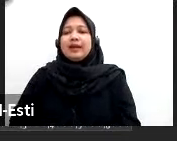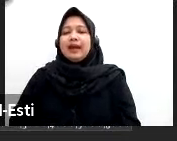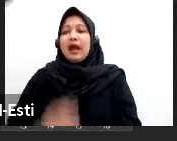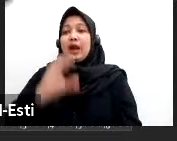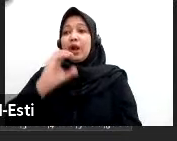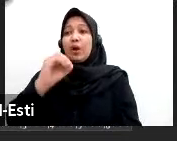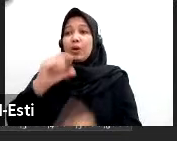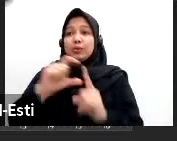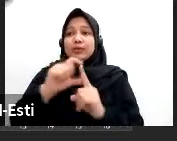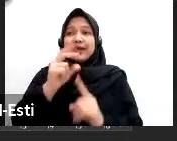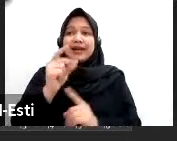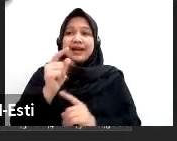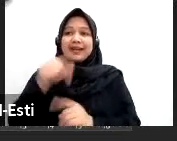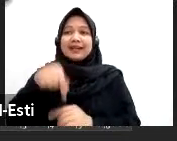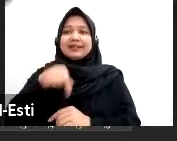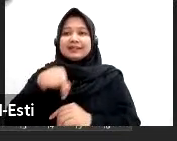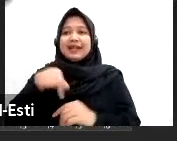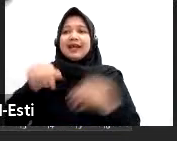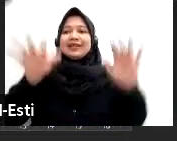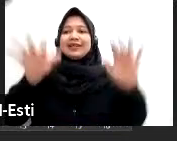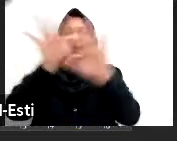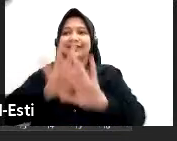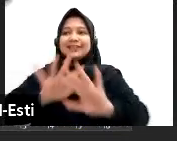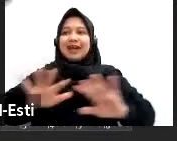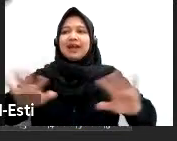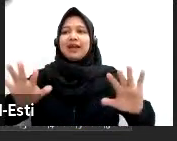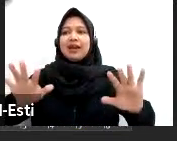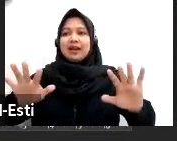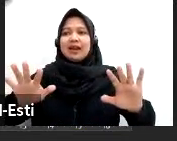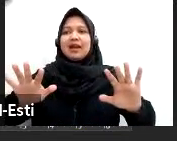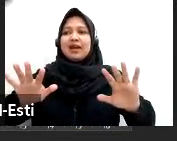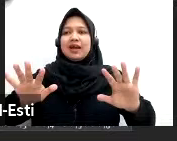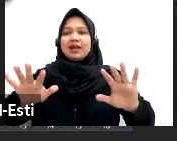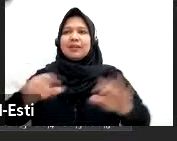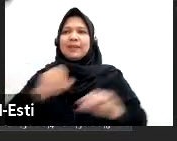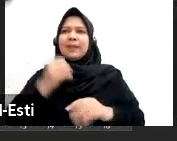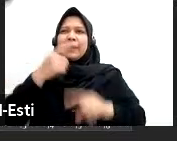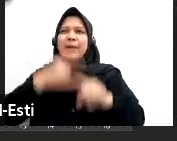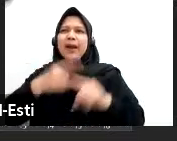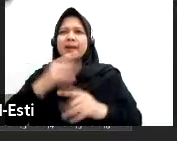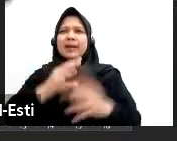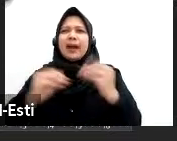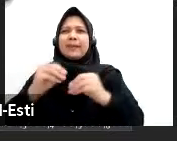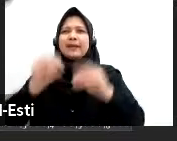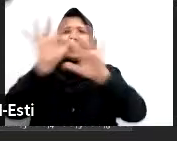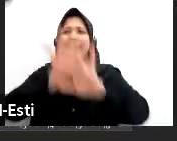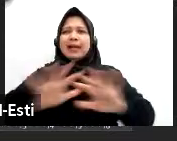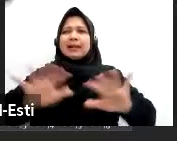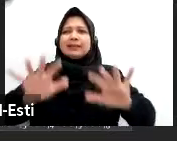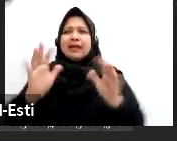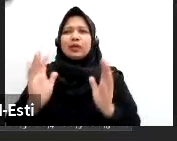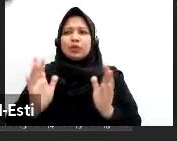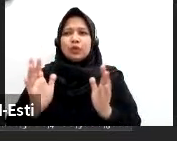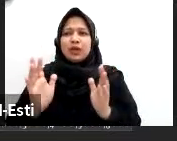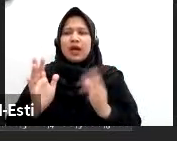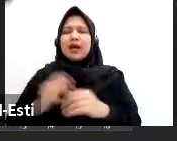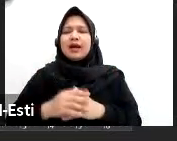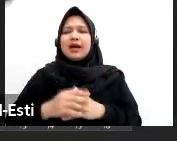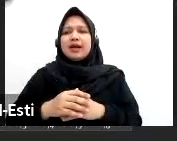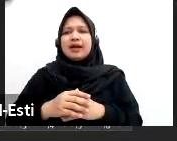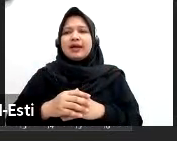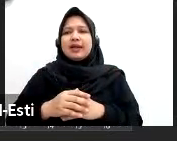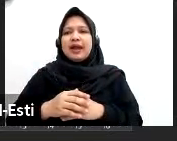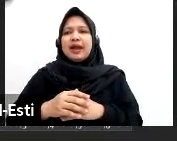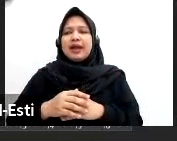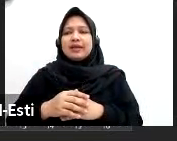editan dari ASEAN juga kita sudah berapa kali kita rapat dengan ASEAN anak kita diminta